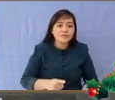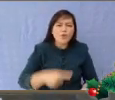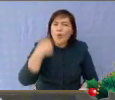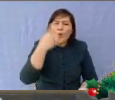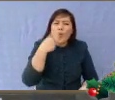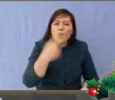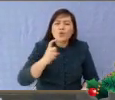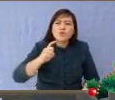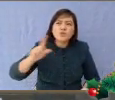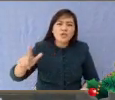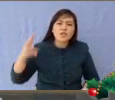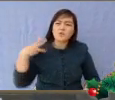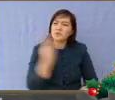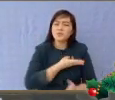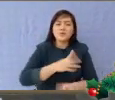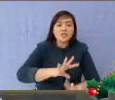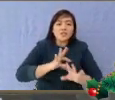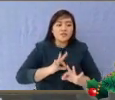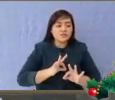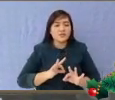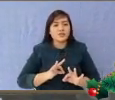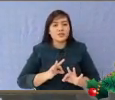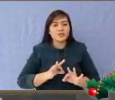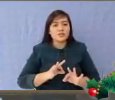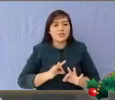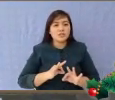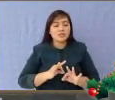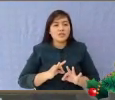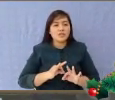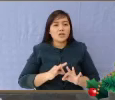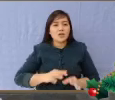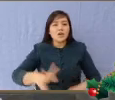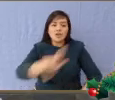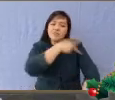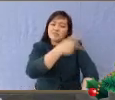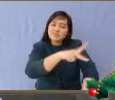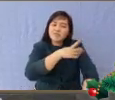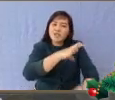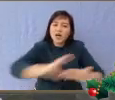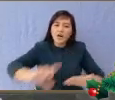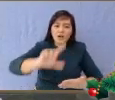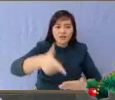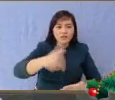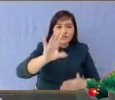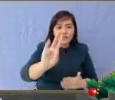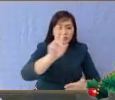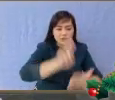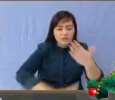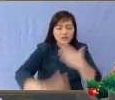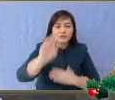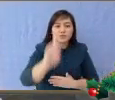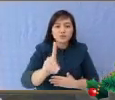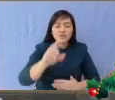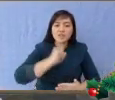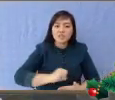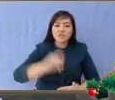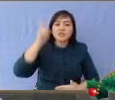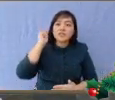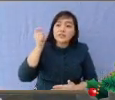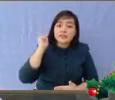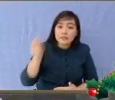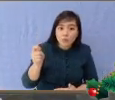pananampalataya sa isang totoong makapangyarihan Diyos. Alam nyo po, talagang nare-reveal po yung atin pong totoo,